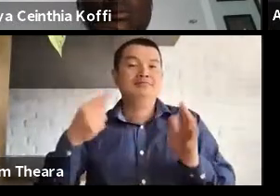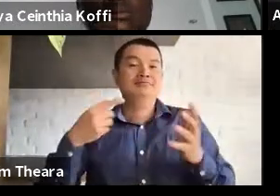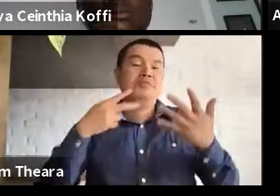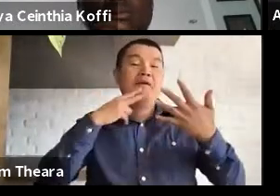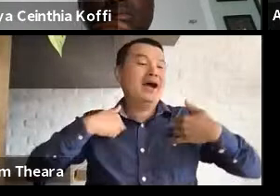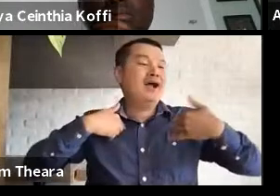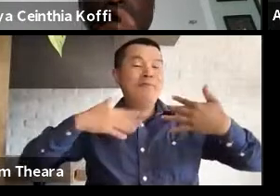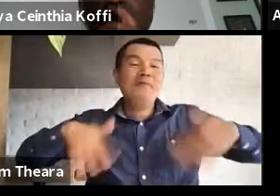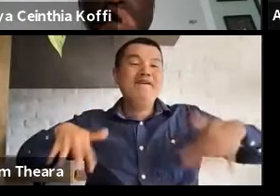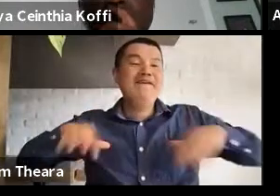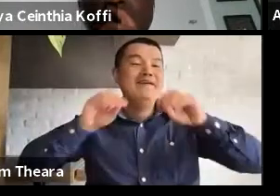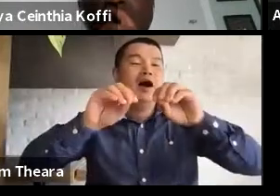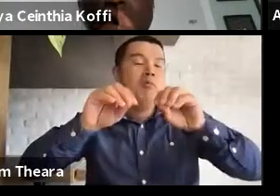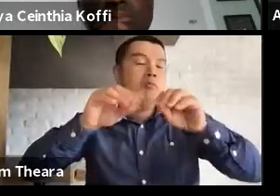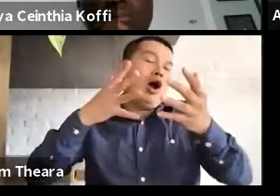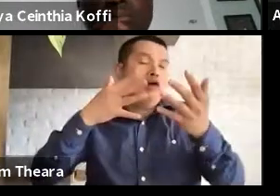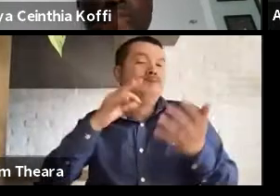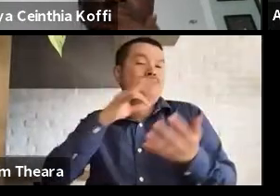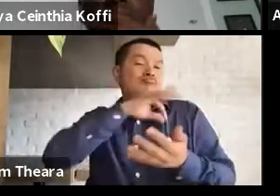le fond,